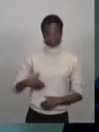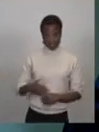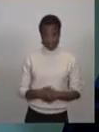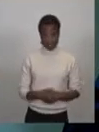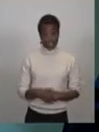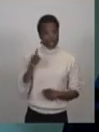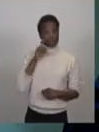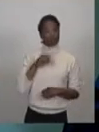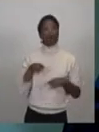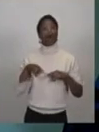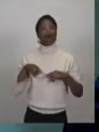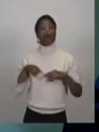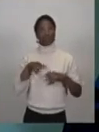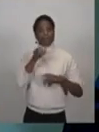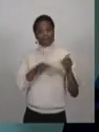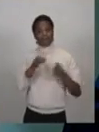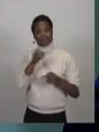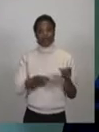de la rue de la Rousselle.